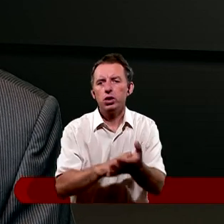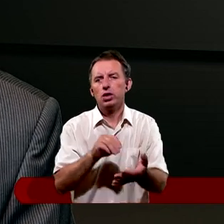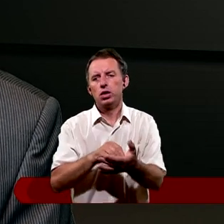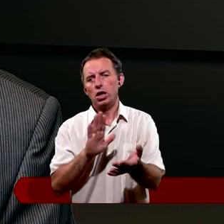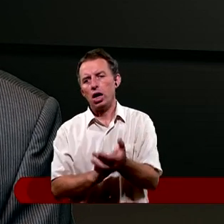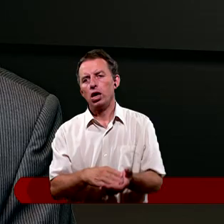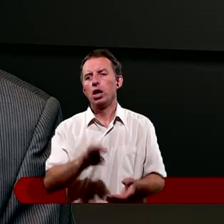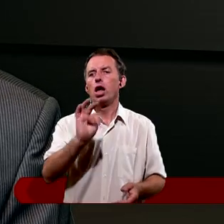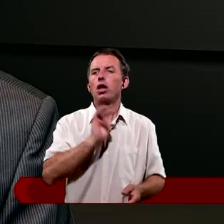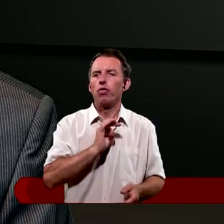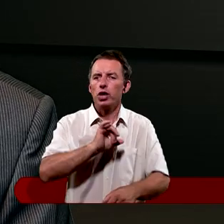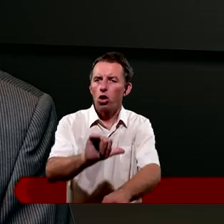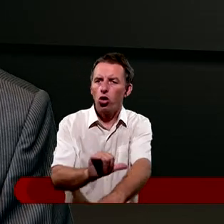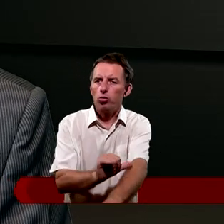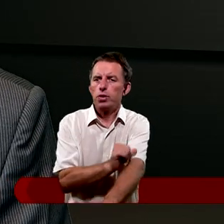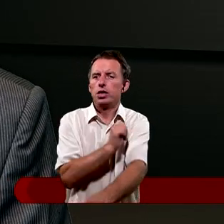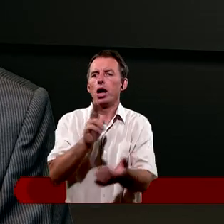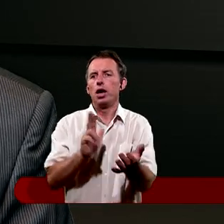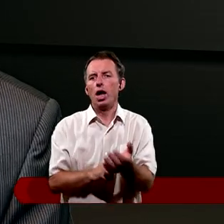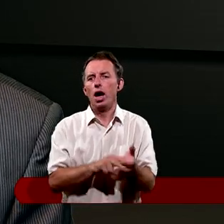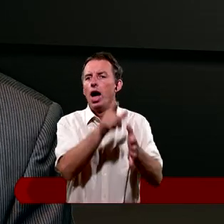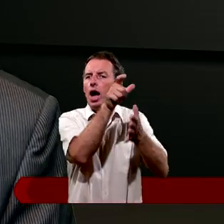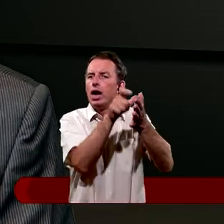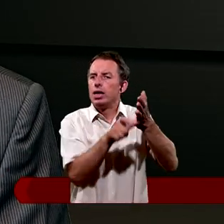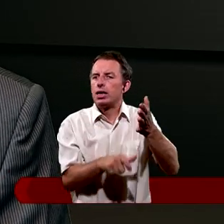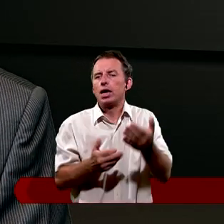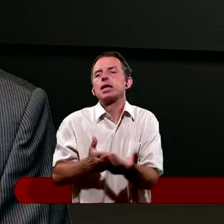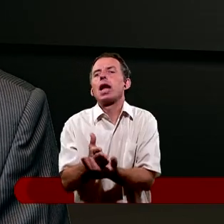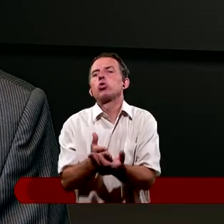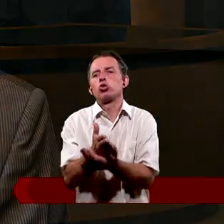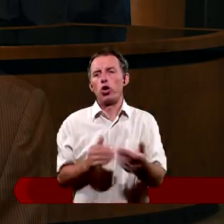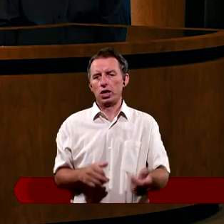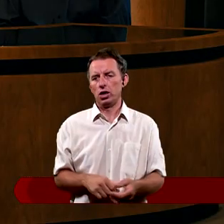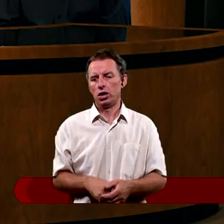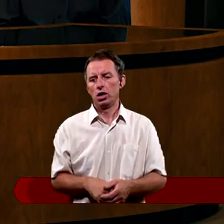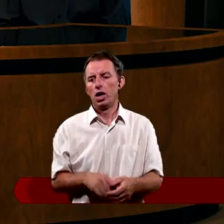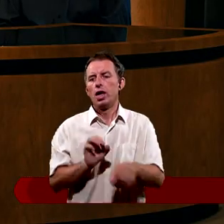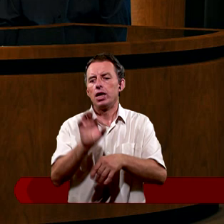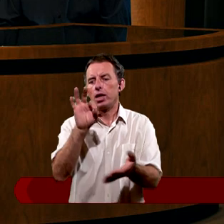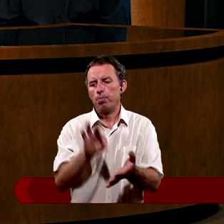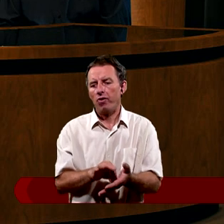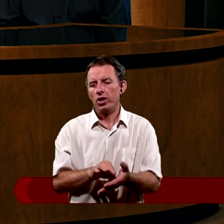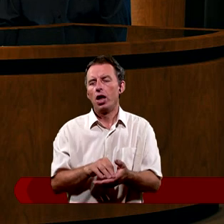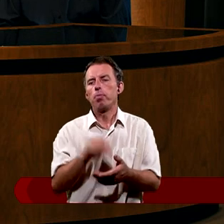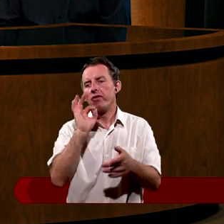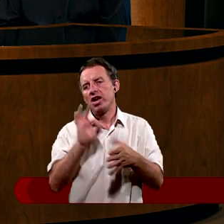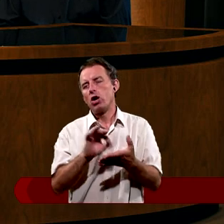wpisania swojego imienia na listę zasłużonych. Historia